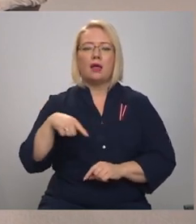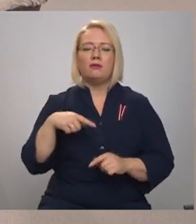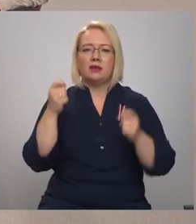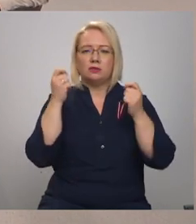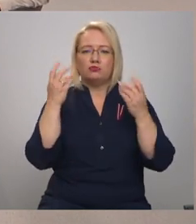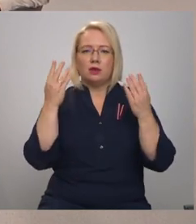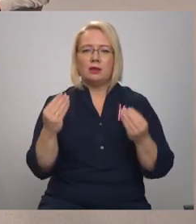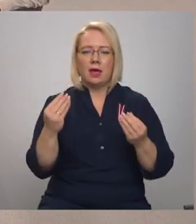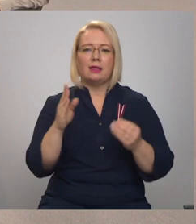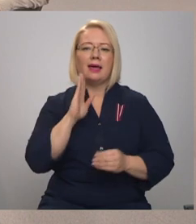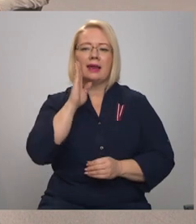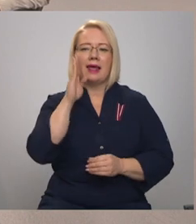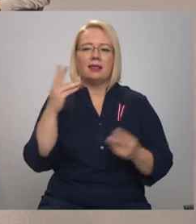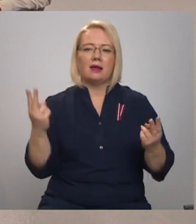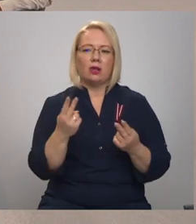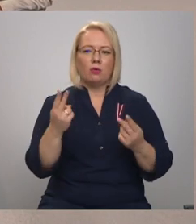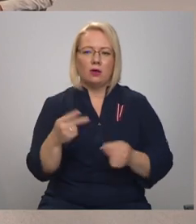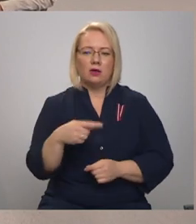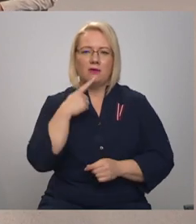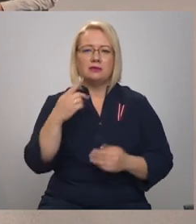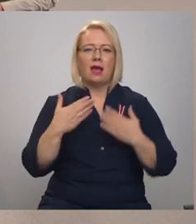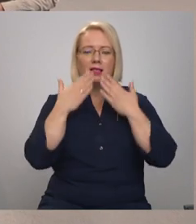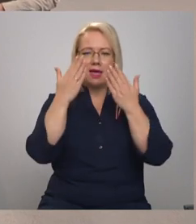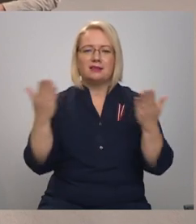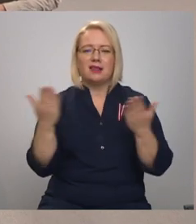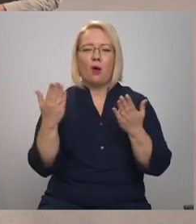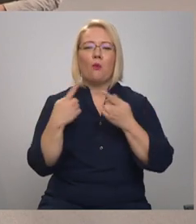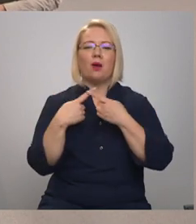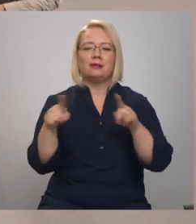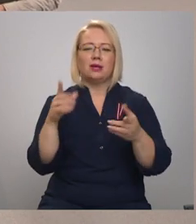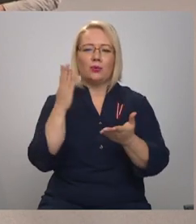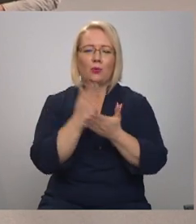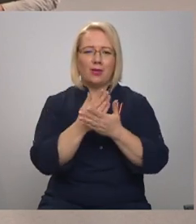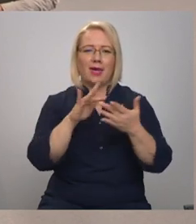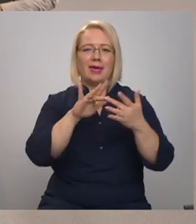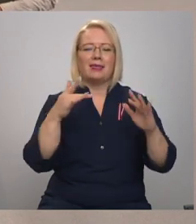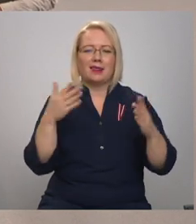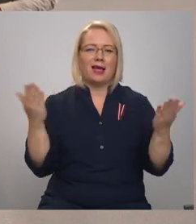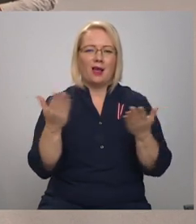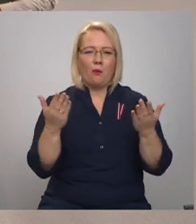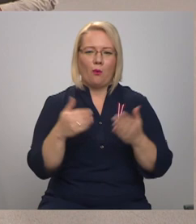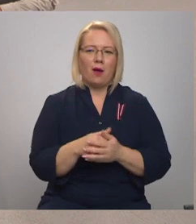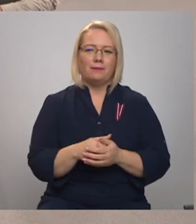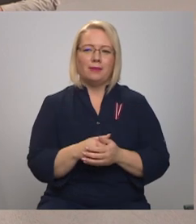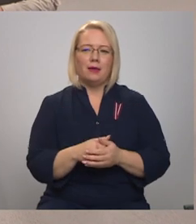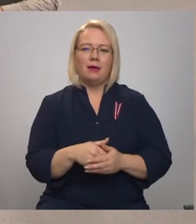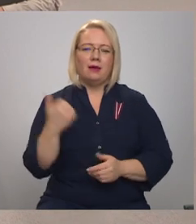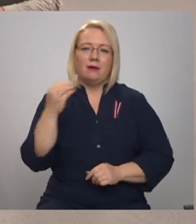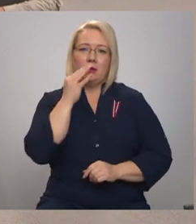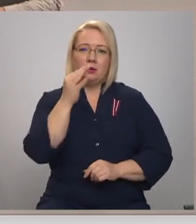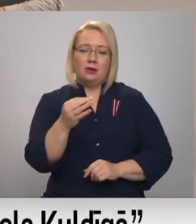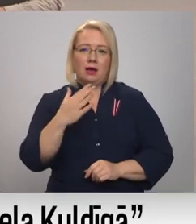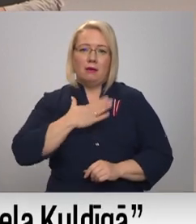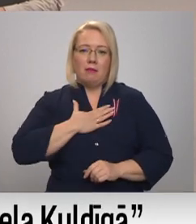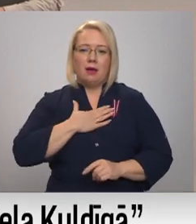rīta rituāls, piemēram, ja tāds ir? Lasīt kaut ko citu, noteikti, internetā kaut ko. Laimu. Nu, nē, nu man